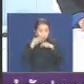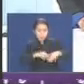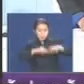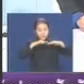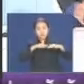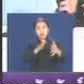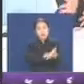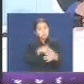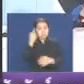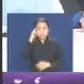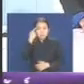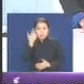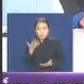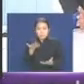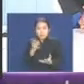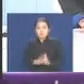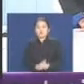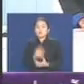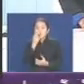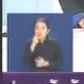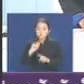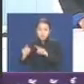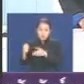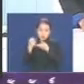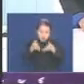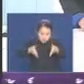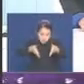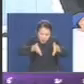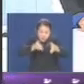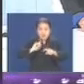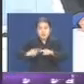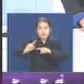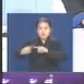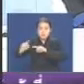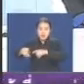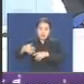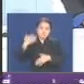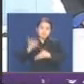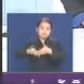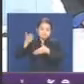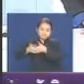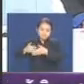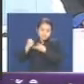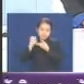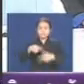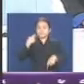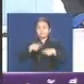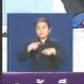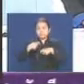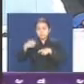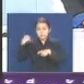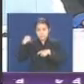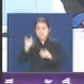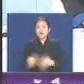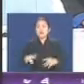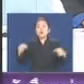นะคะแล้วก็ความช่วยเหลือก็คงจะเข้าไปถึงตรอกซอกซอยต่างๆได้อย่างยากลําบากมากขึ้นด้วยค่ะ ค่ะแล้ววันที่2ของการย้ายผู้สูงอายุในศูนย์